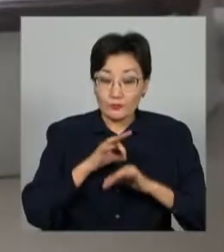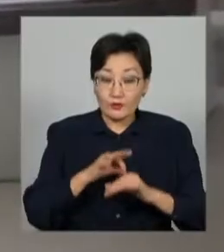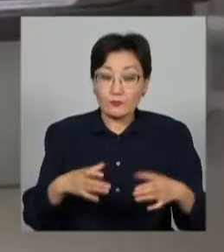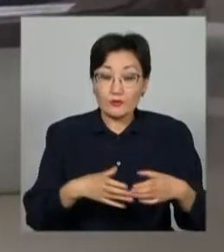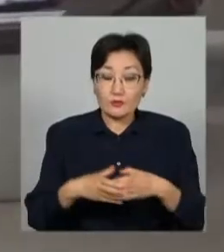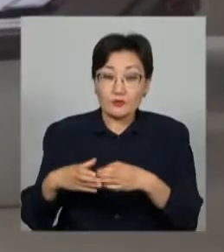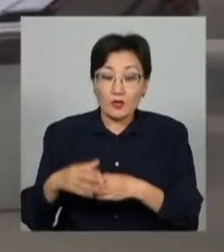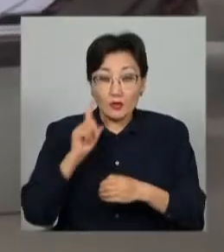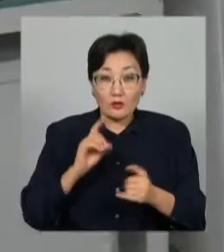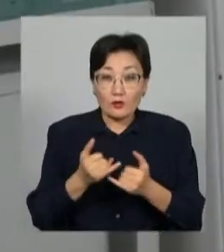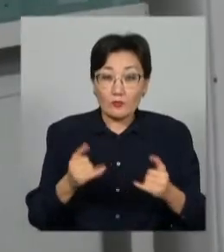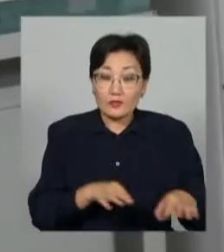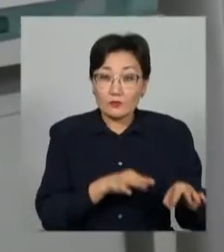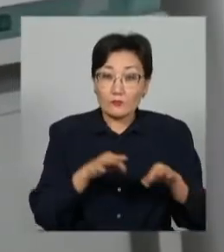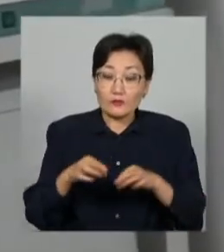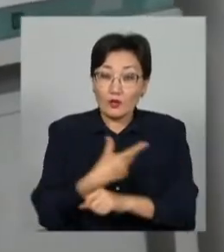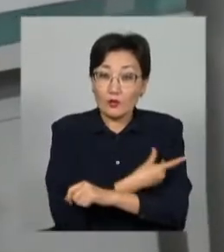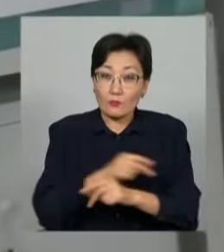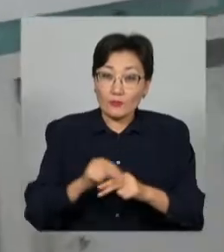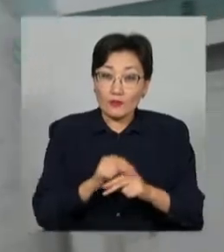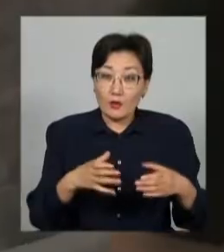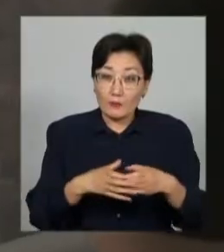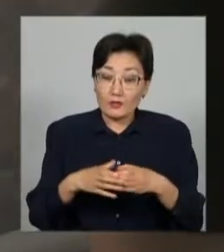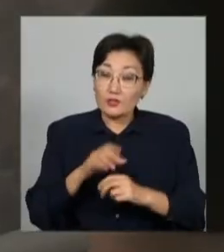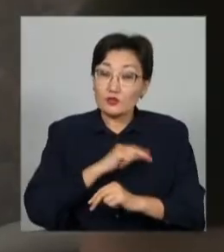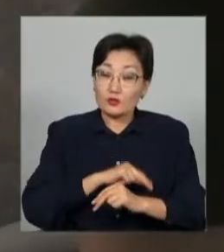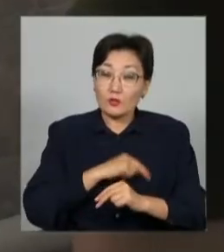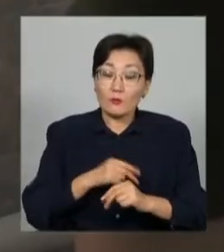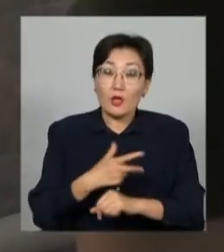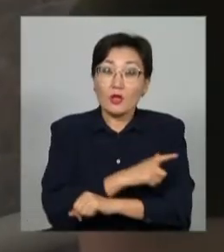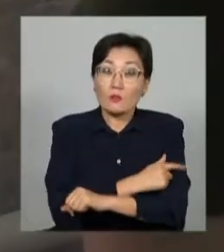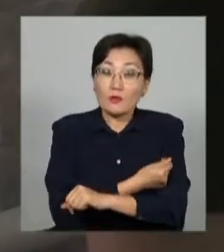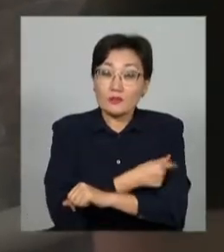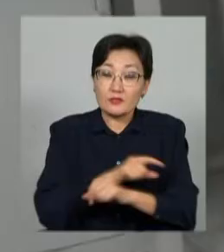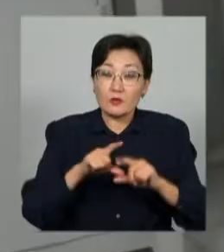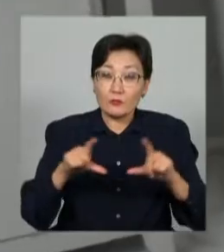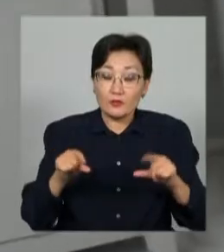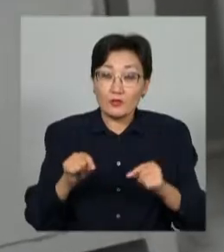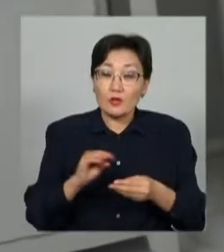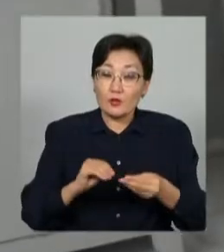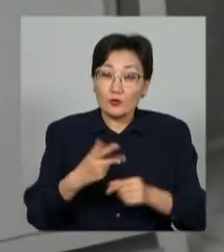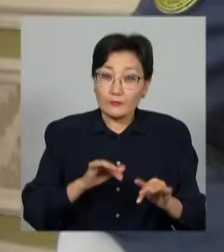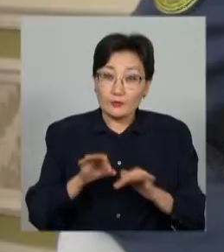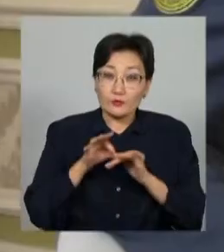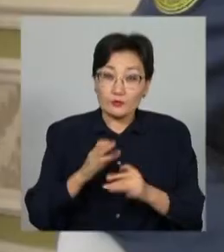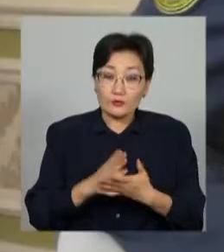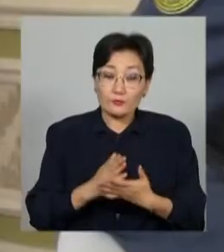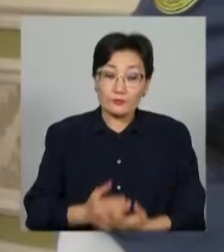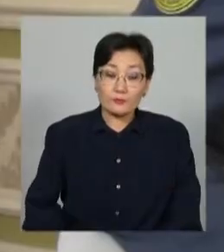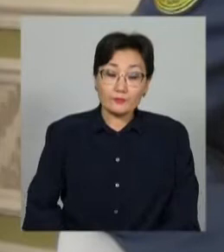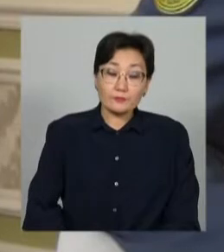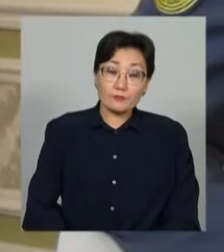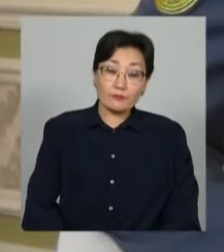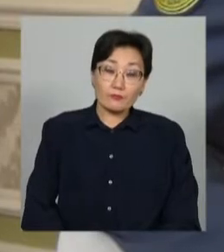құрамға ыңғайлы болу үшін көшпелі бригадалар ұйымдастырылған. Дәрігерлер әскери бөлімге келіп егу процедурасын жасайды.